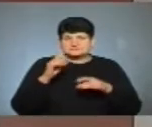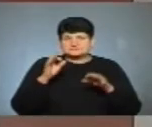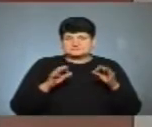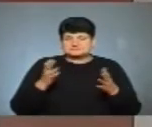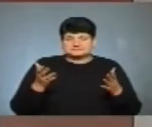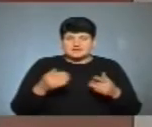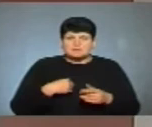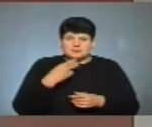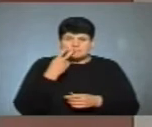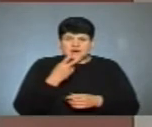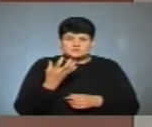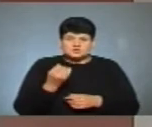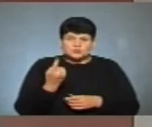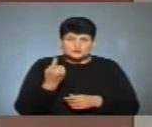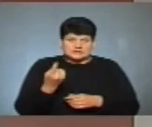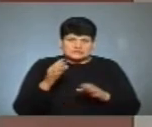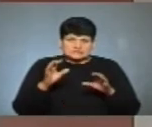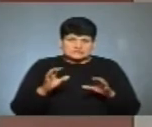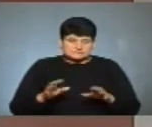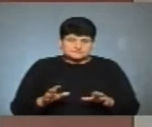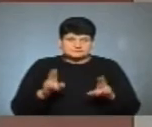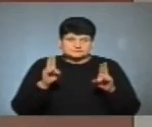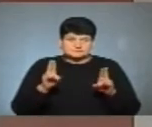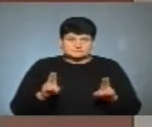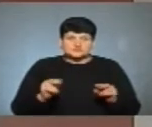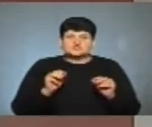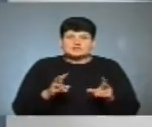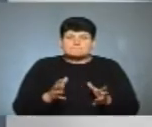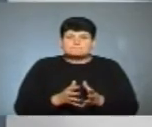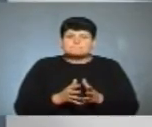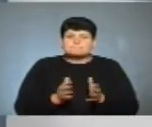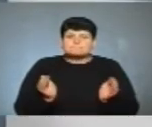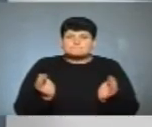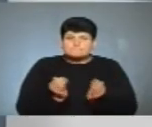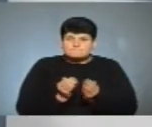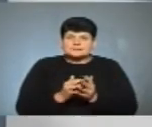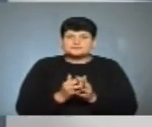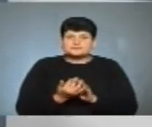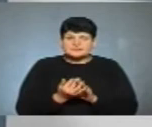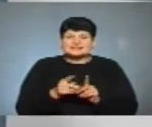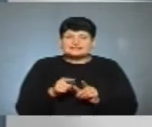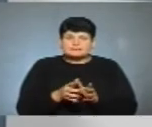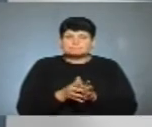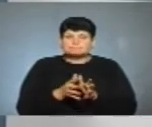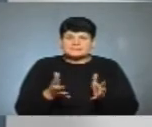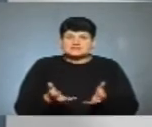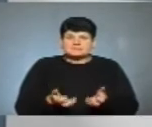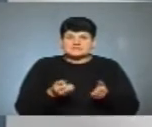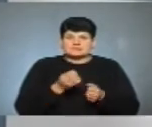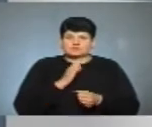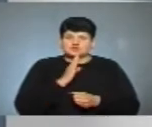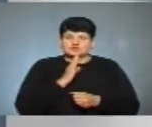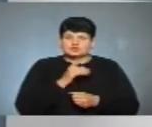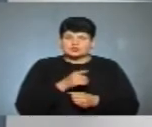ми бачимо ще одну закономірність, що чим менший населений пункт, тим більше підтримує жінок.